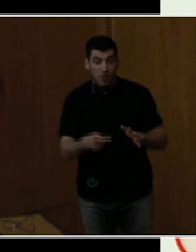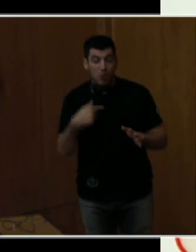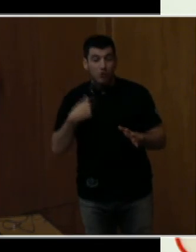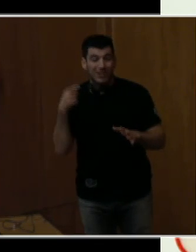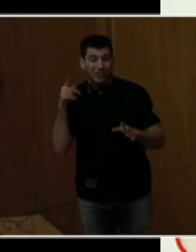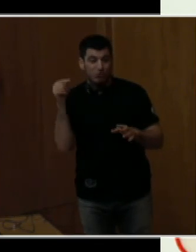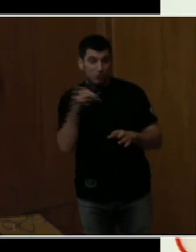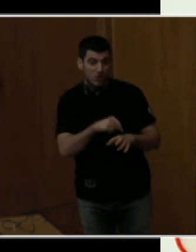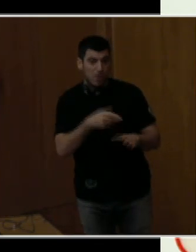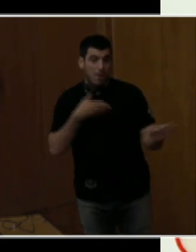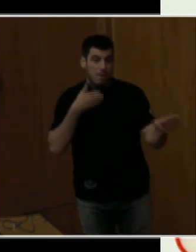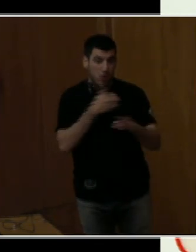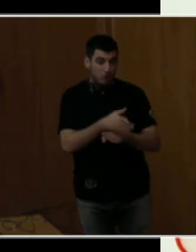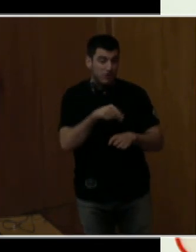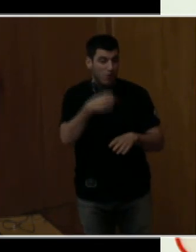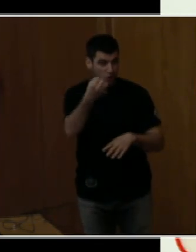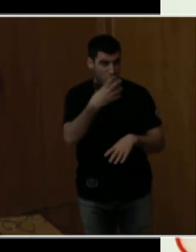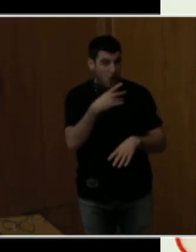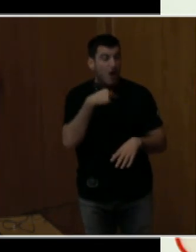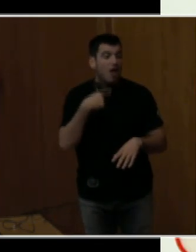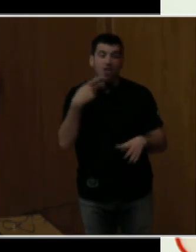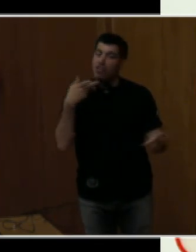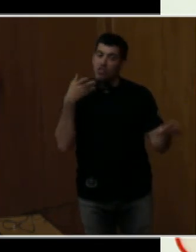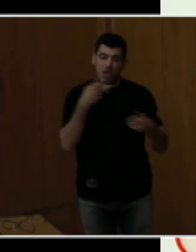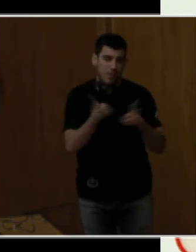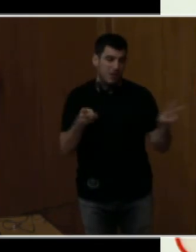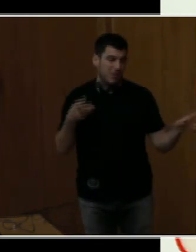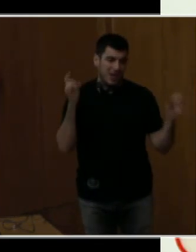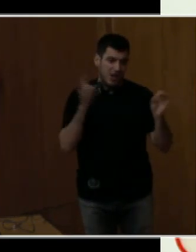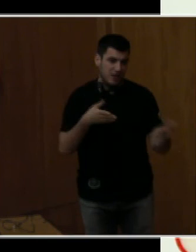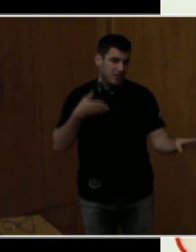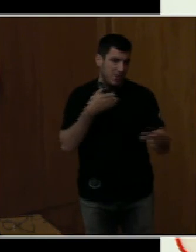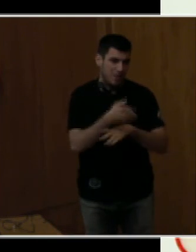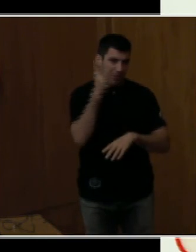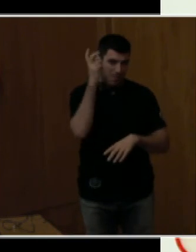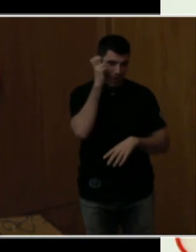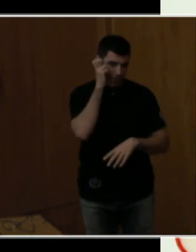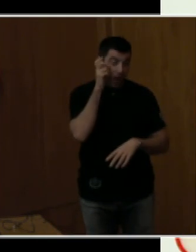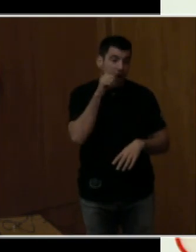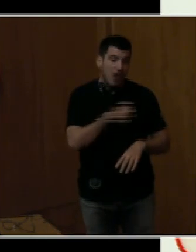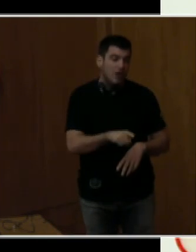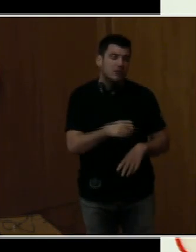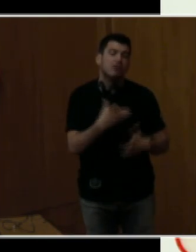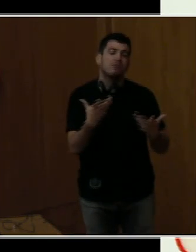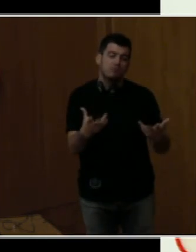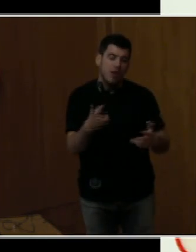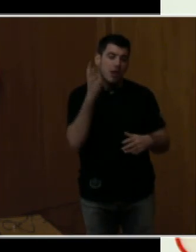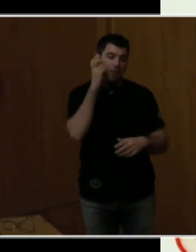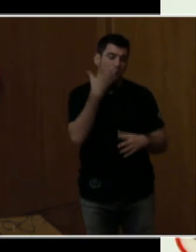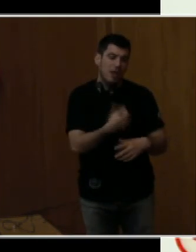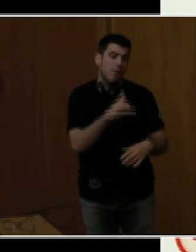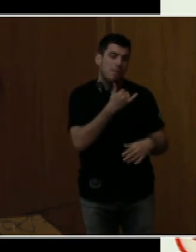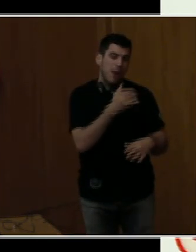πρόσβασης είναι φωτεινό, δεν επιτρέπεται κανένας να μπει στη μνήμη. Άρα η μνήμη διατηρεί το περιεχόμενο που είχε, το μπλε χρώμα.